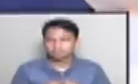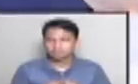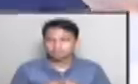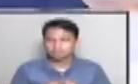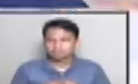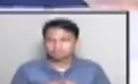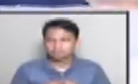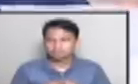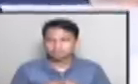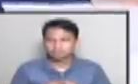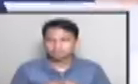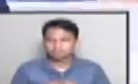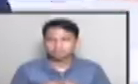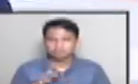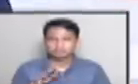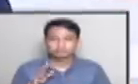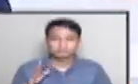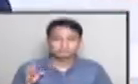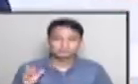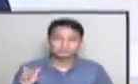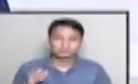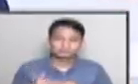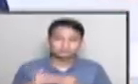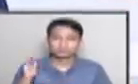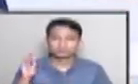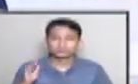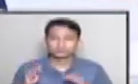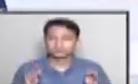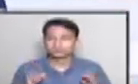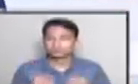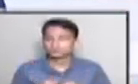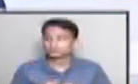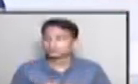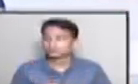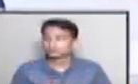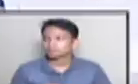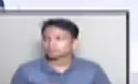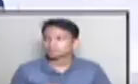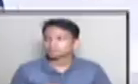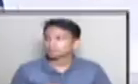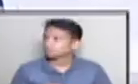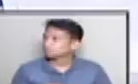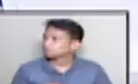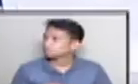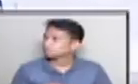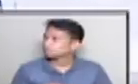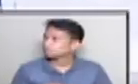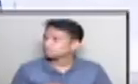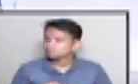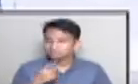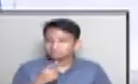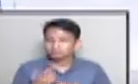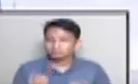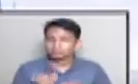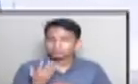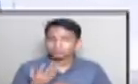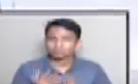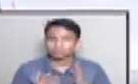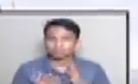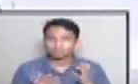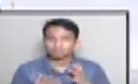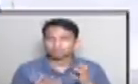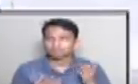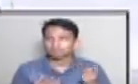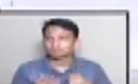sir? 520. Lampas na. Si Pa plumber lang. Hindi, sir. Hindi, sir. Ito kayo po, sir. 500 lang.